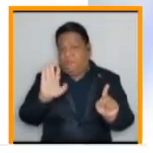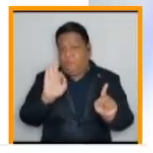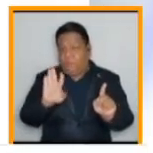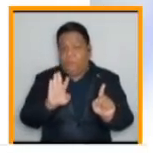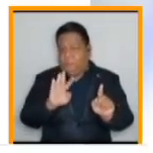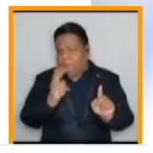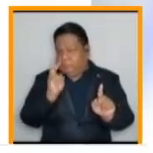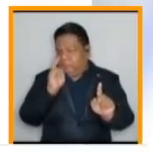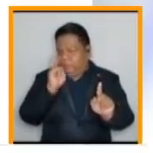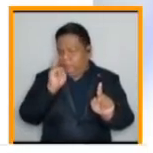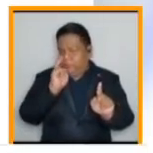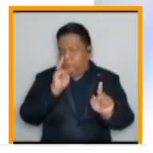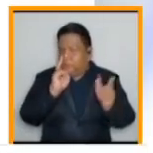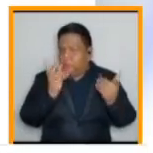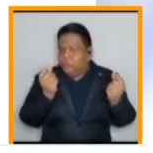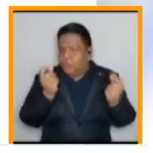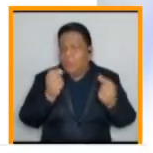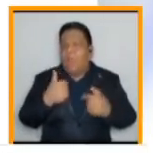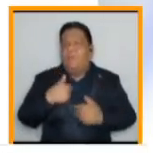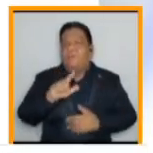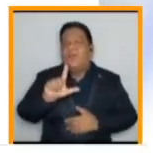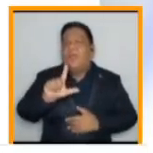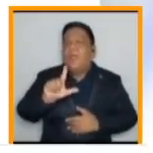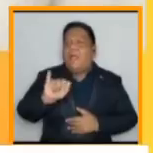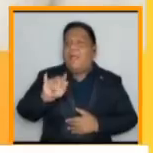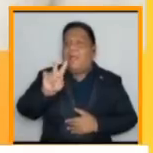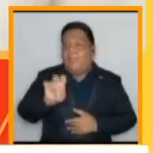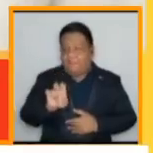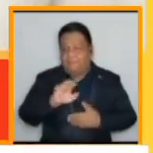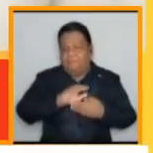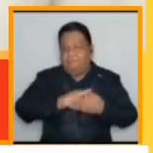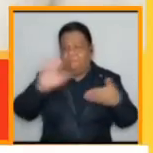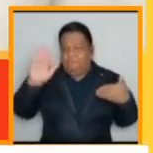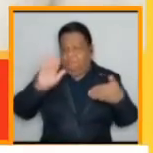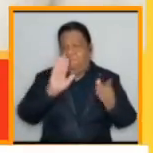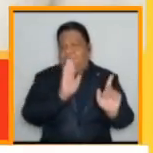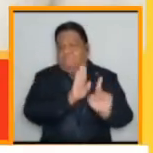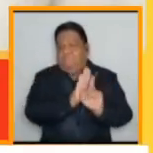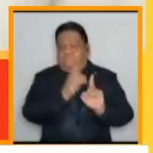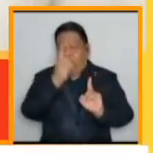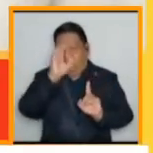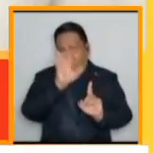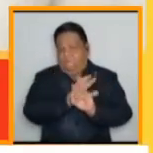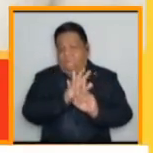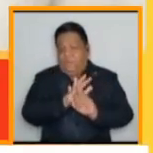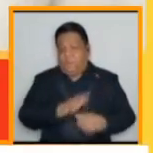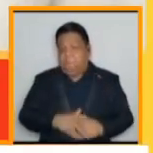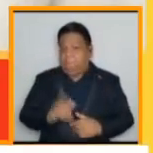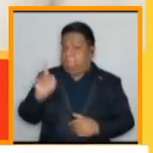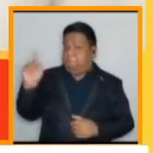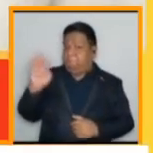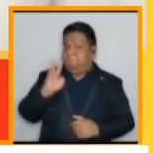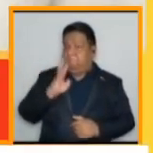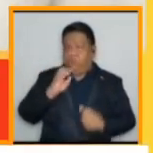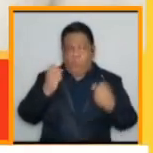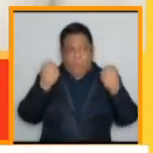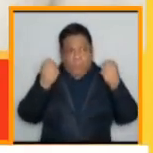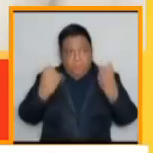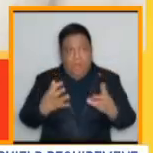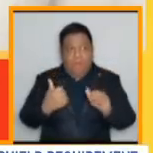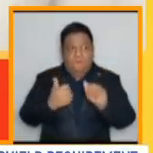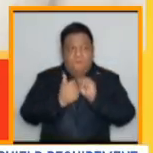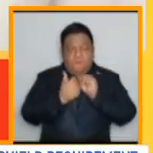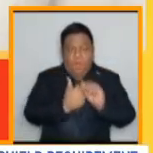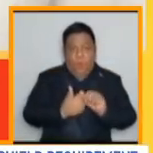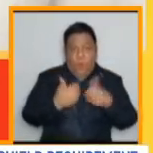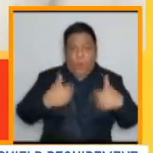pa-live videos niya para sa mga fans. Kasi sabi ko nga, Diyos ko, ang dami. Sobra-sobra silang nagmamahal. So